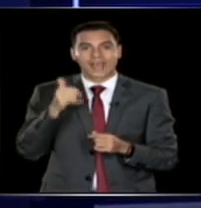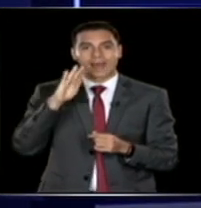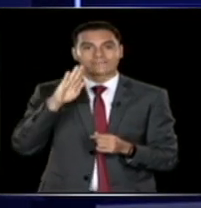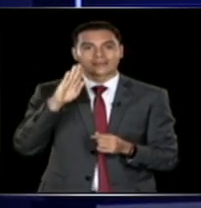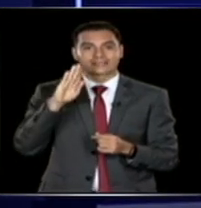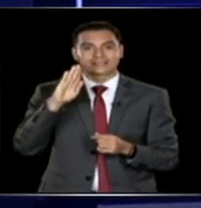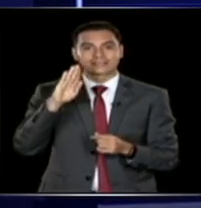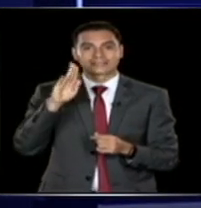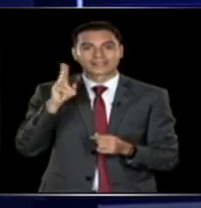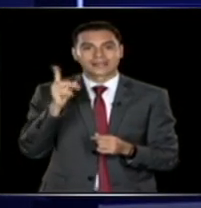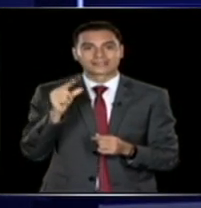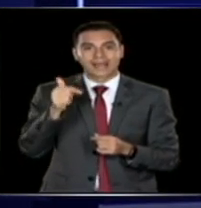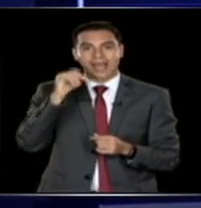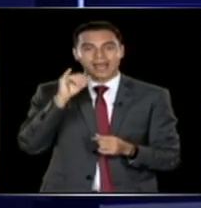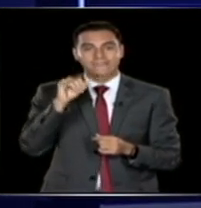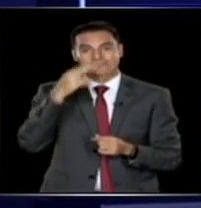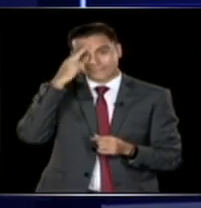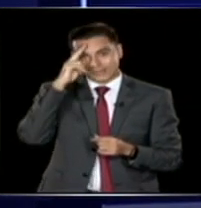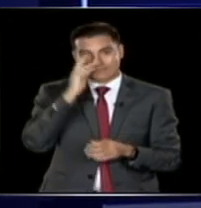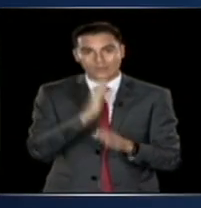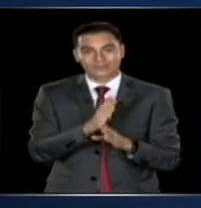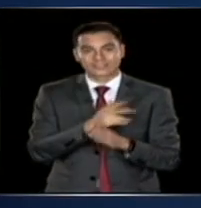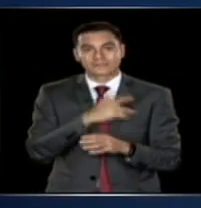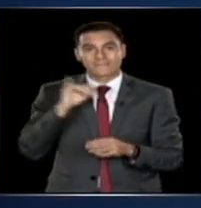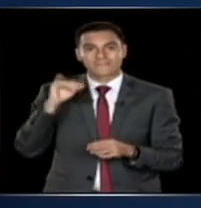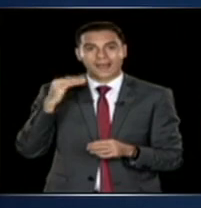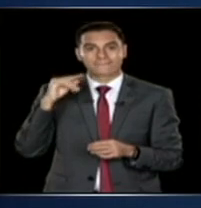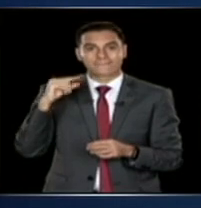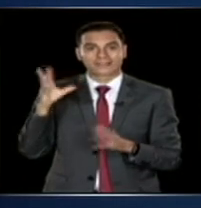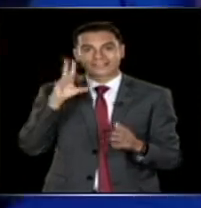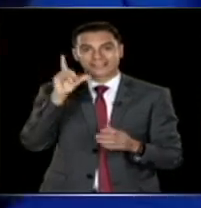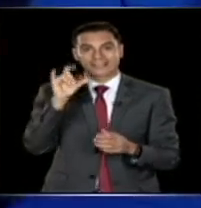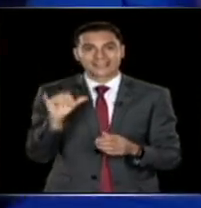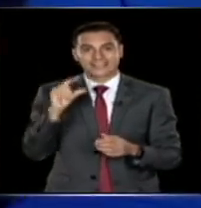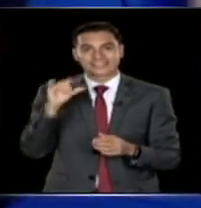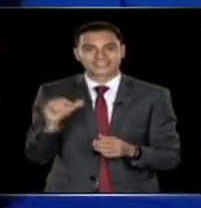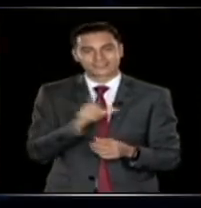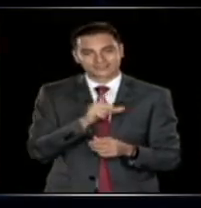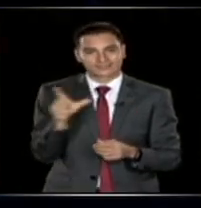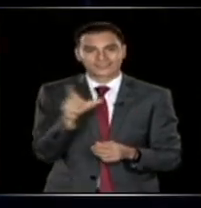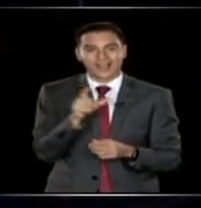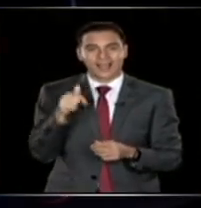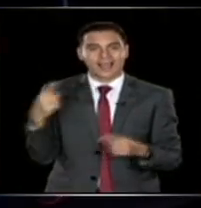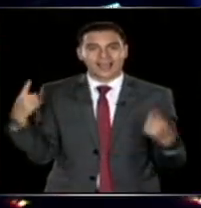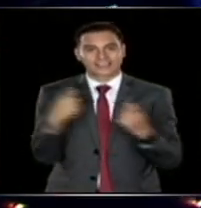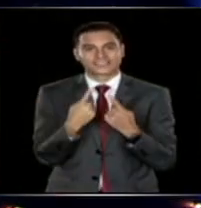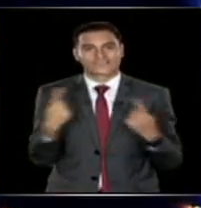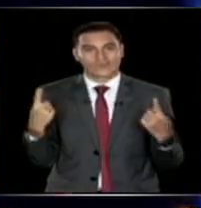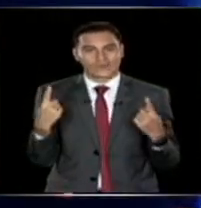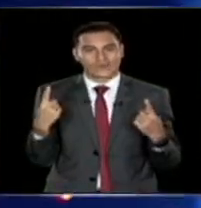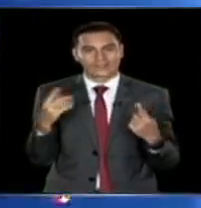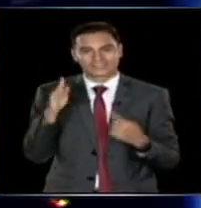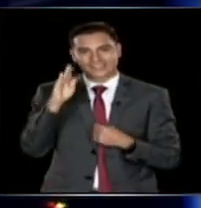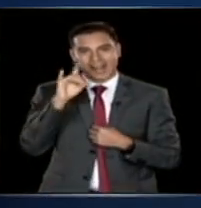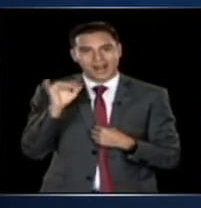لا، ده محمد هنيدي. محمد هنيدي طبعا إجابة صحيحة. الهدف الأول لسلمى. كان